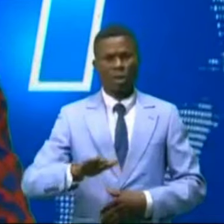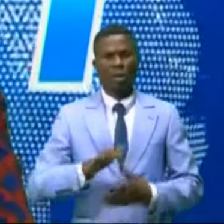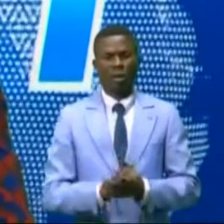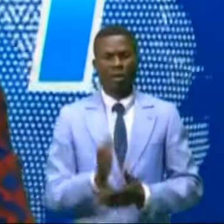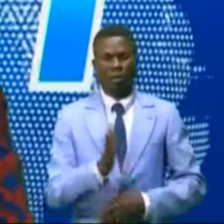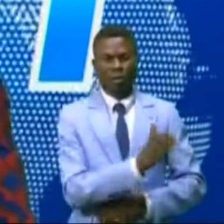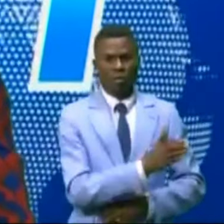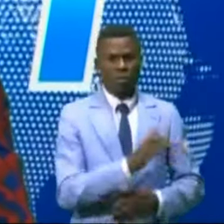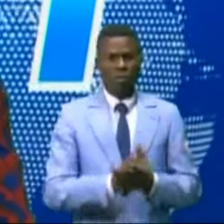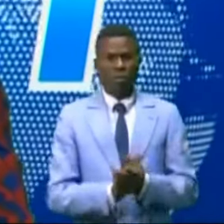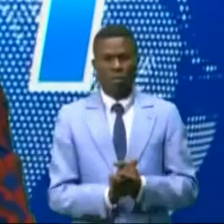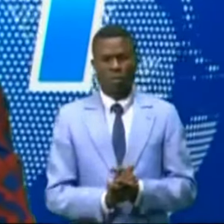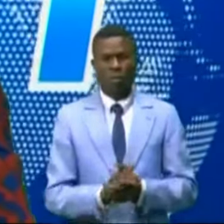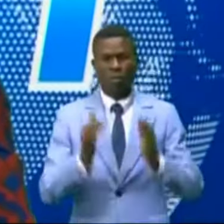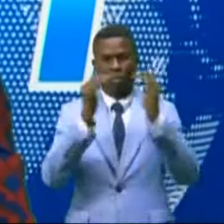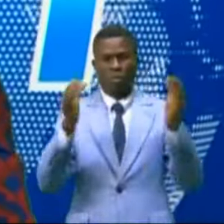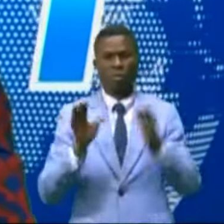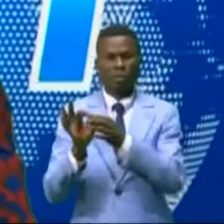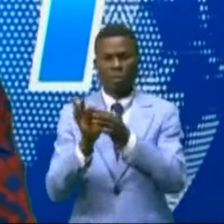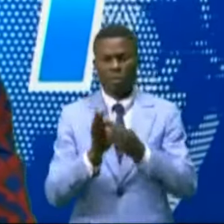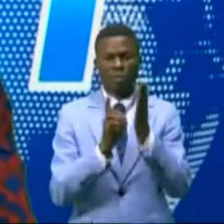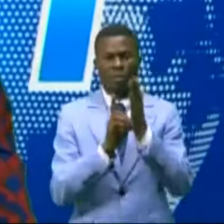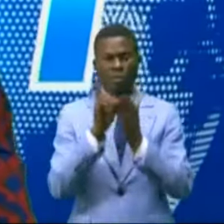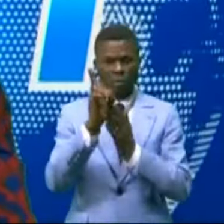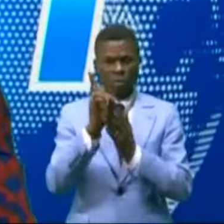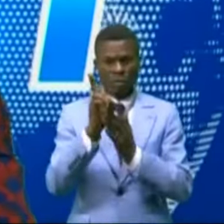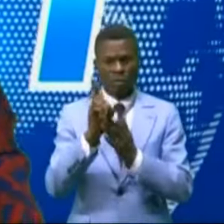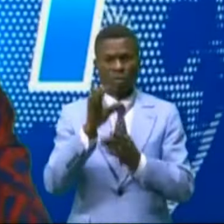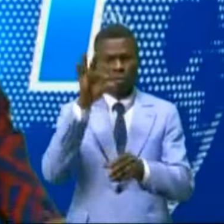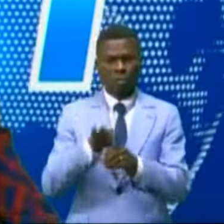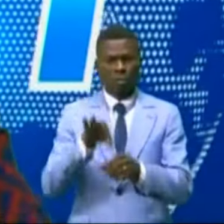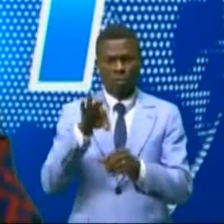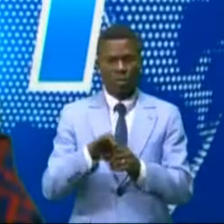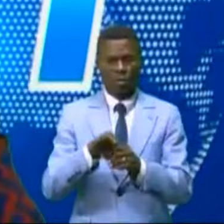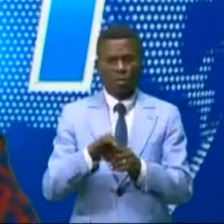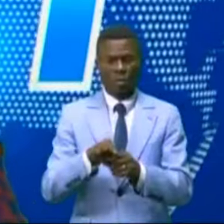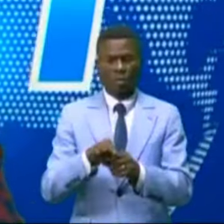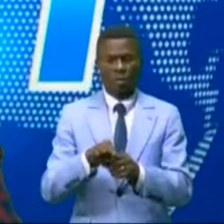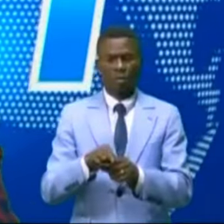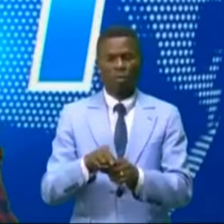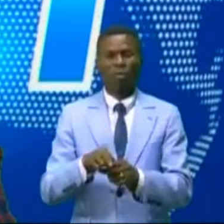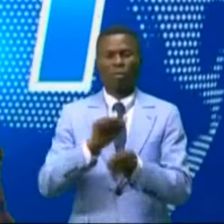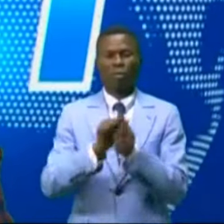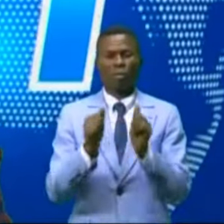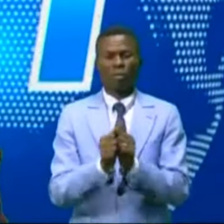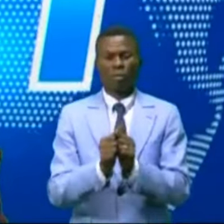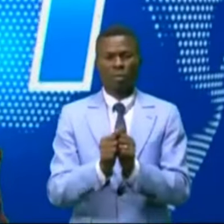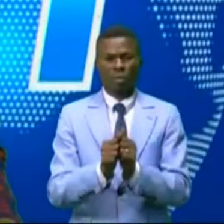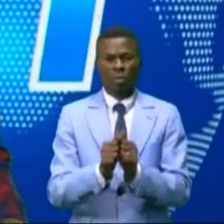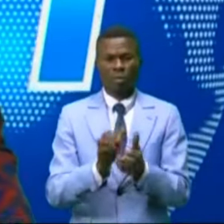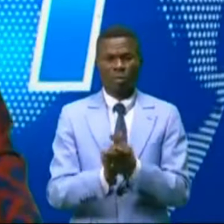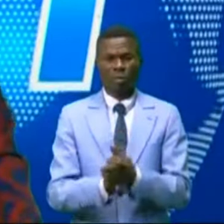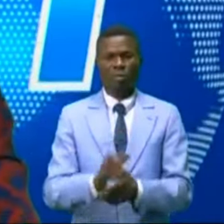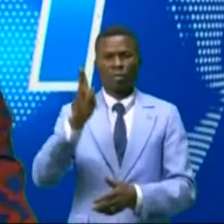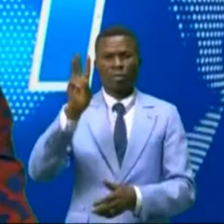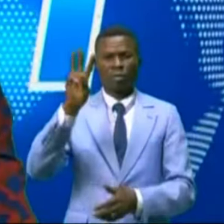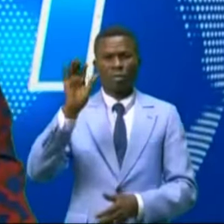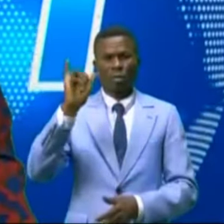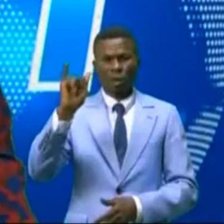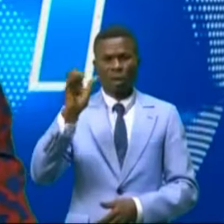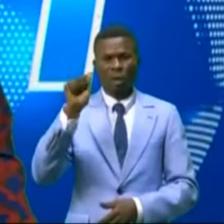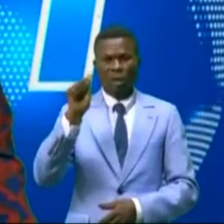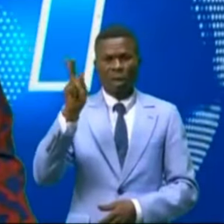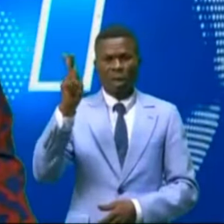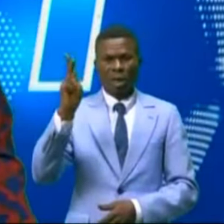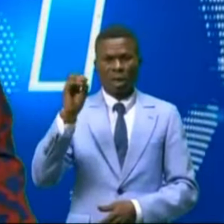population la pai l'unité le développement et les élections dans la circonscription électorale de la de Yakoma dans la province du